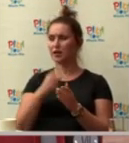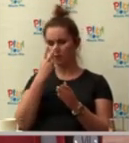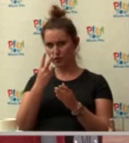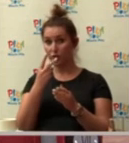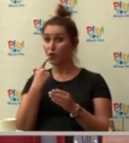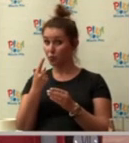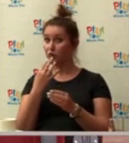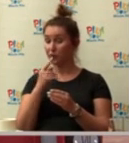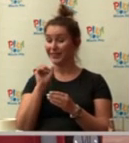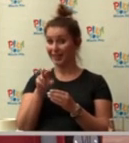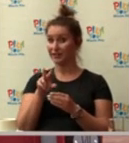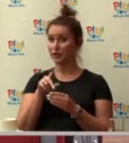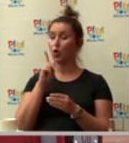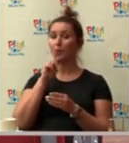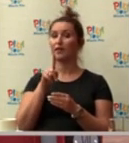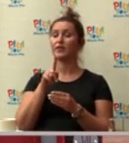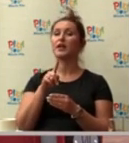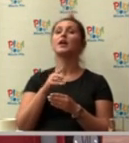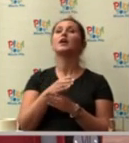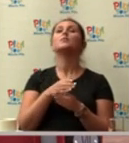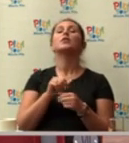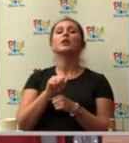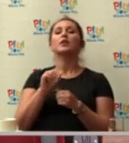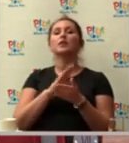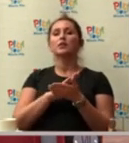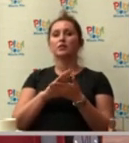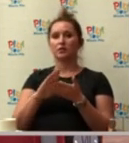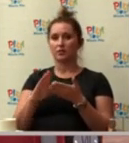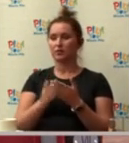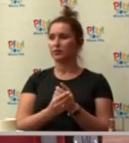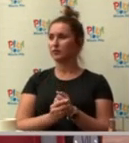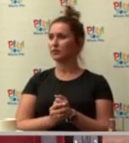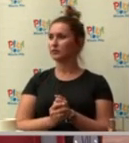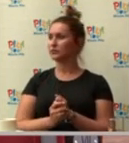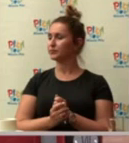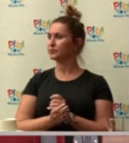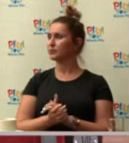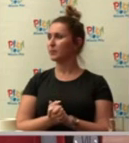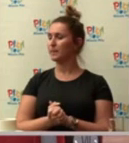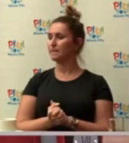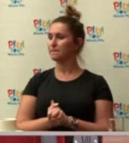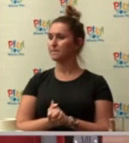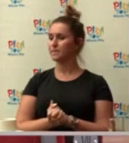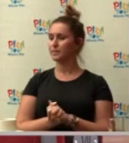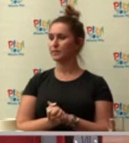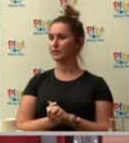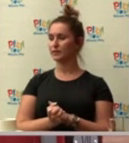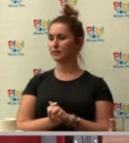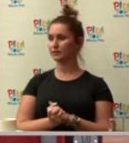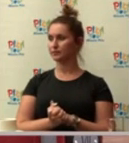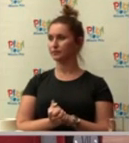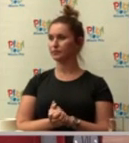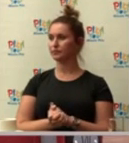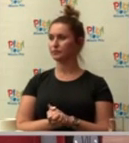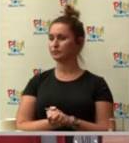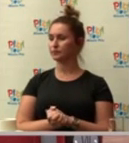czystym miastem. My bardzo często nie doceniamy tego, co mamy, i to wcale nie jest aż tak tragicznie, że